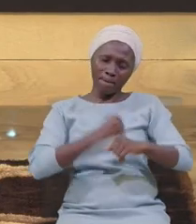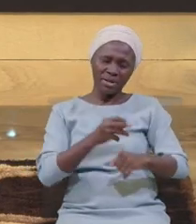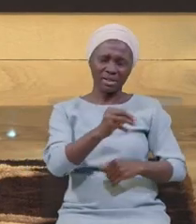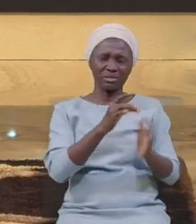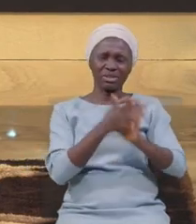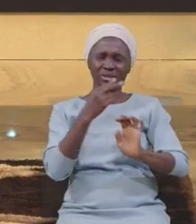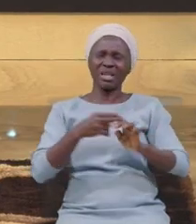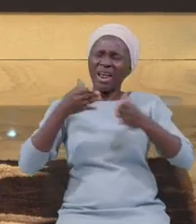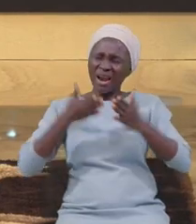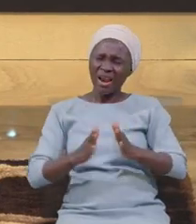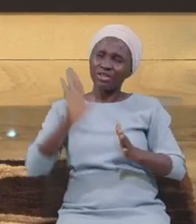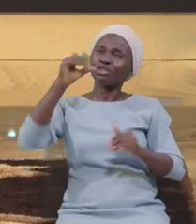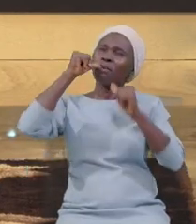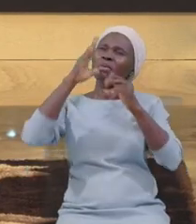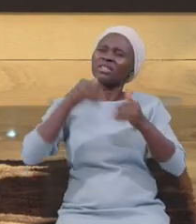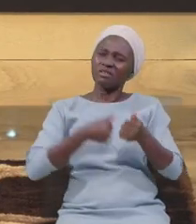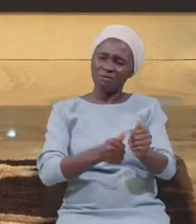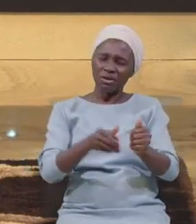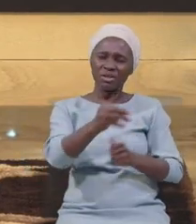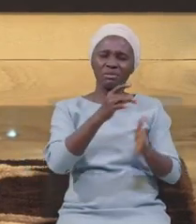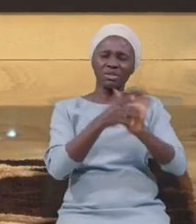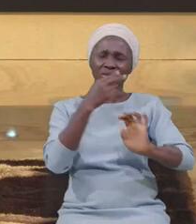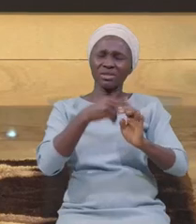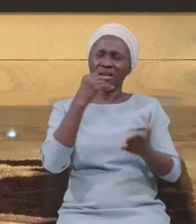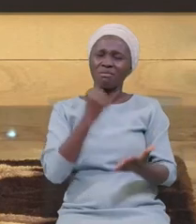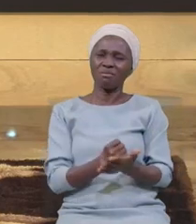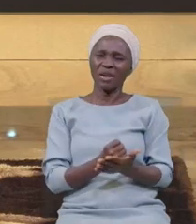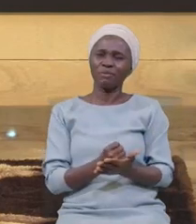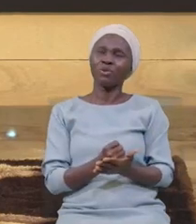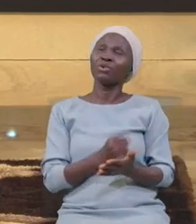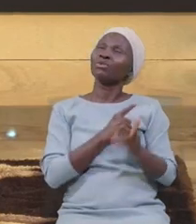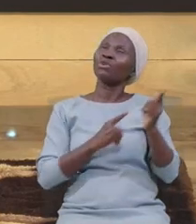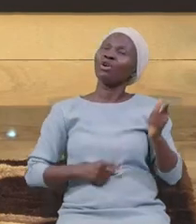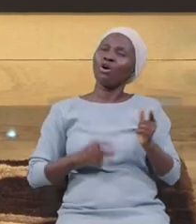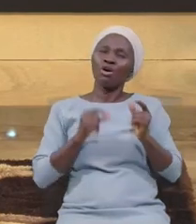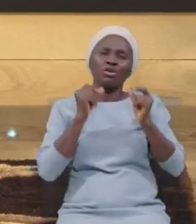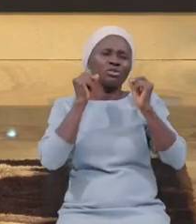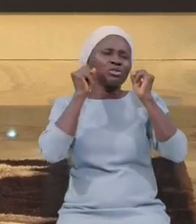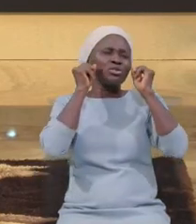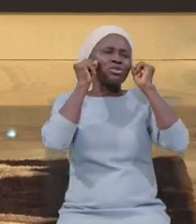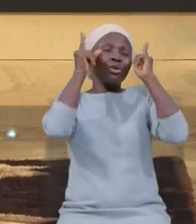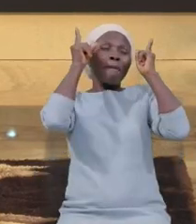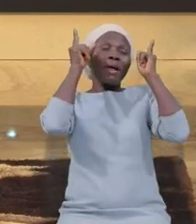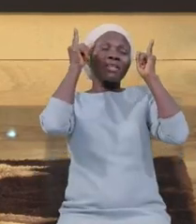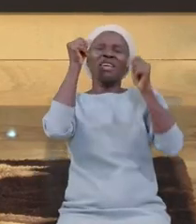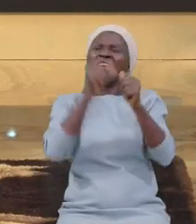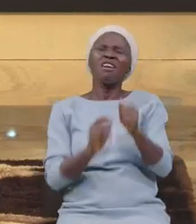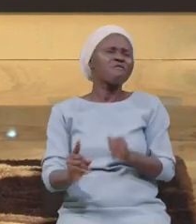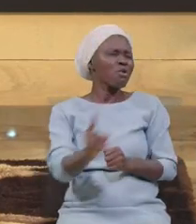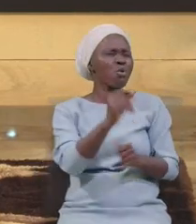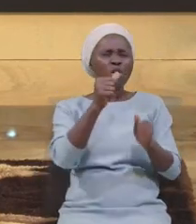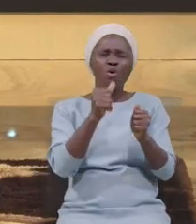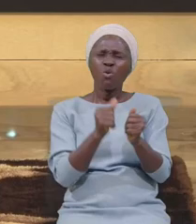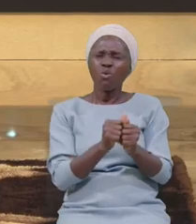bénédiction accompagne ton peuple. Seigneur, surprends chacun de nous avec des miracles